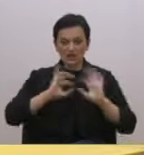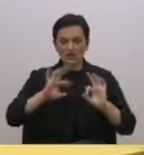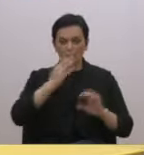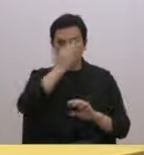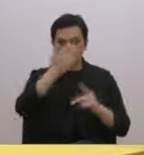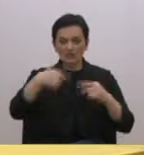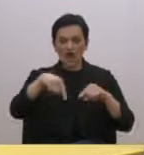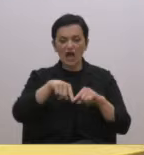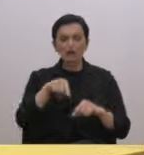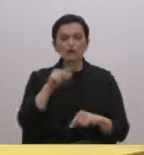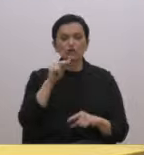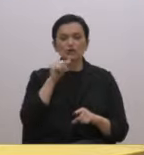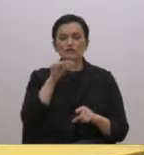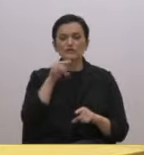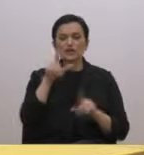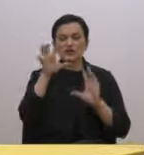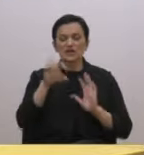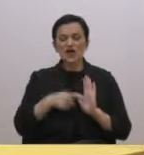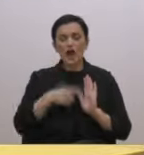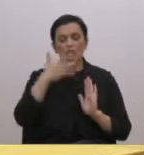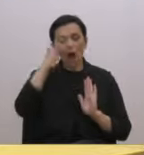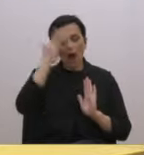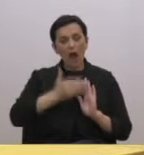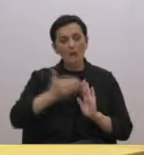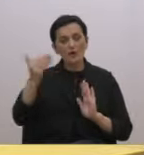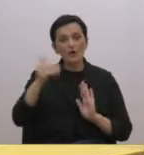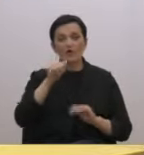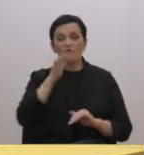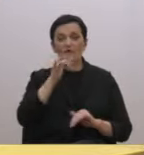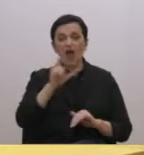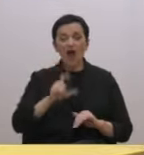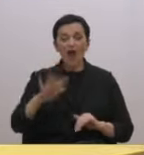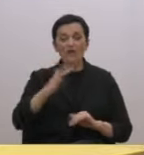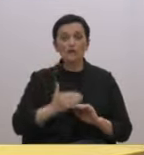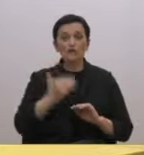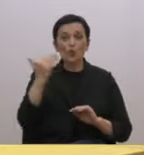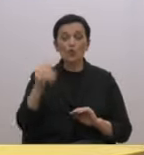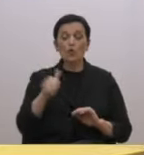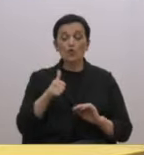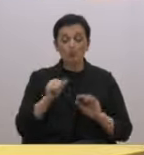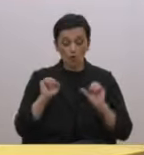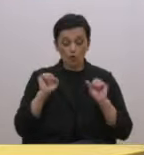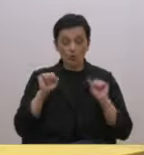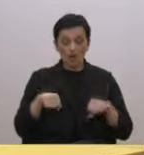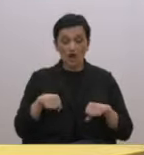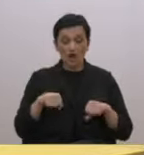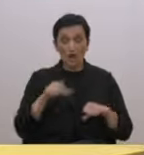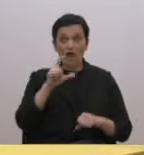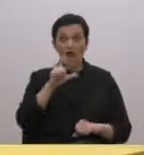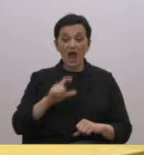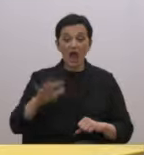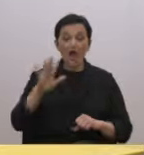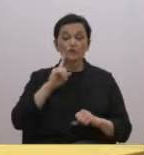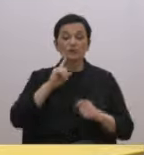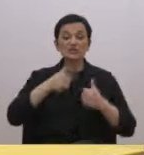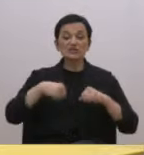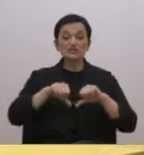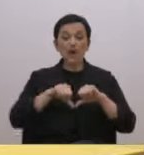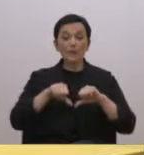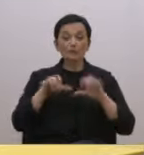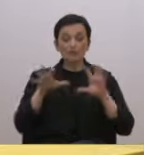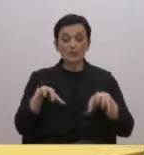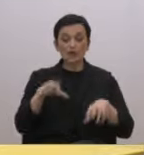საზოგადოება, თითქოს და ეს კანონი ამერიკულია, თითქოს და ევროპულია. Როგორ შეიძლება რომ ევროპის საბჭოს პრეზიდენტი